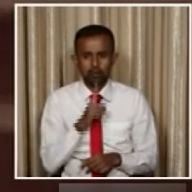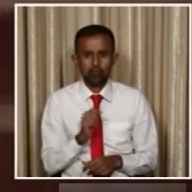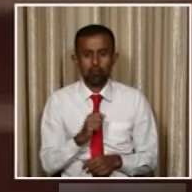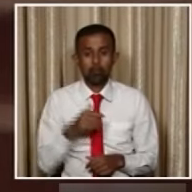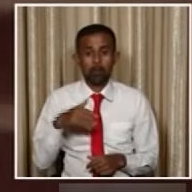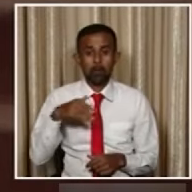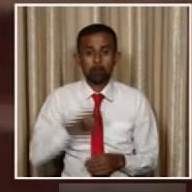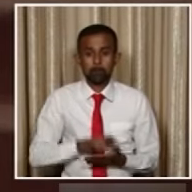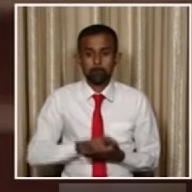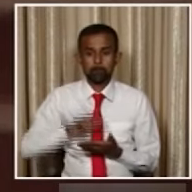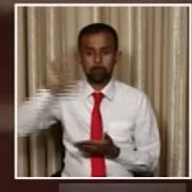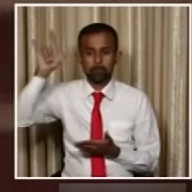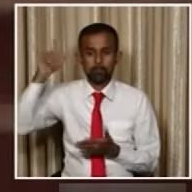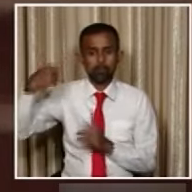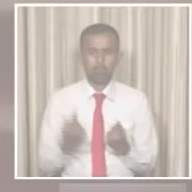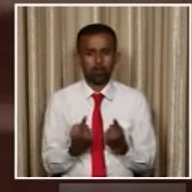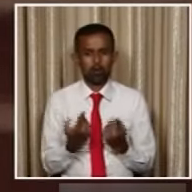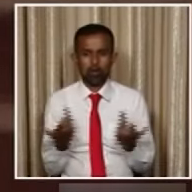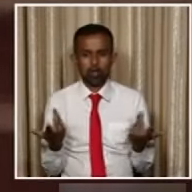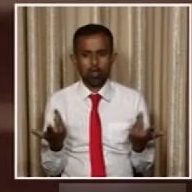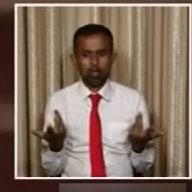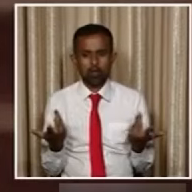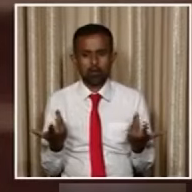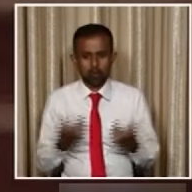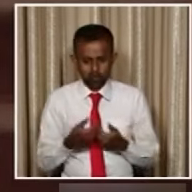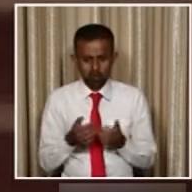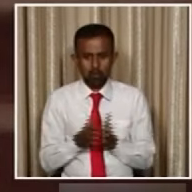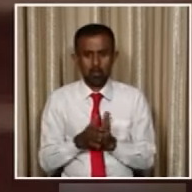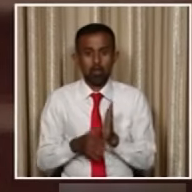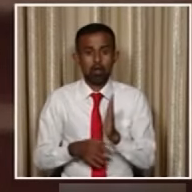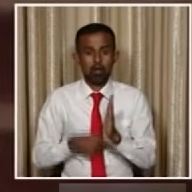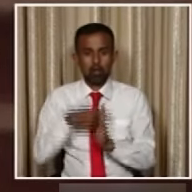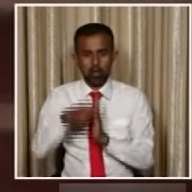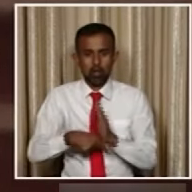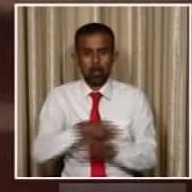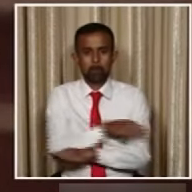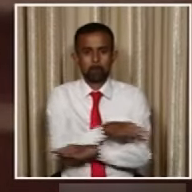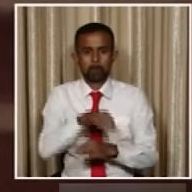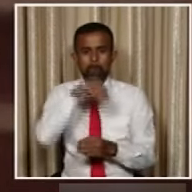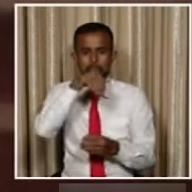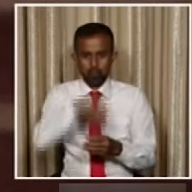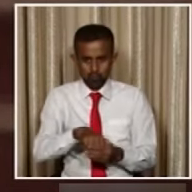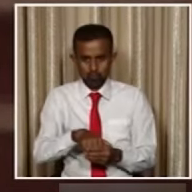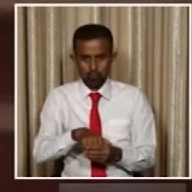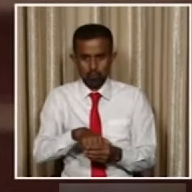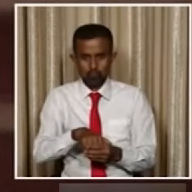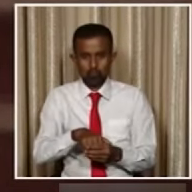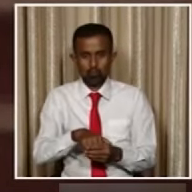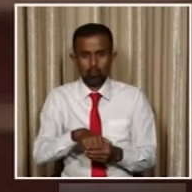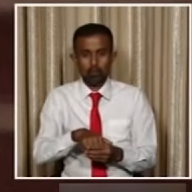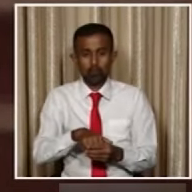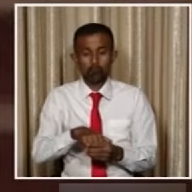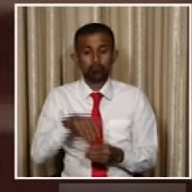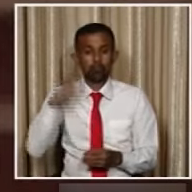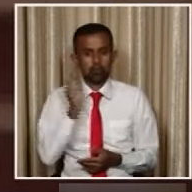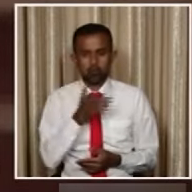රට ගිහිල්ලා මේකට ඇඟිලි ගහන්න අවශ්‍ය නැහැ. අපි දේශීය යාන්ත්‍රණයක් තුළ මේ වැඩේ කරනවා කියලා පිට රට ඇඟිලි